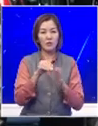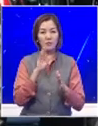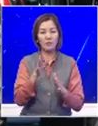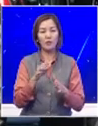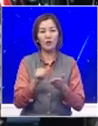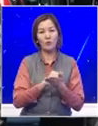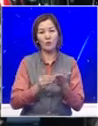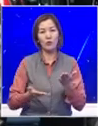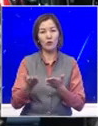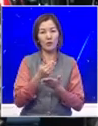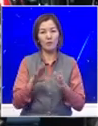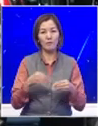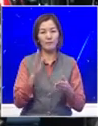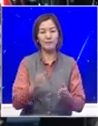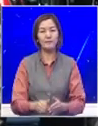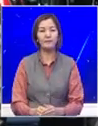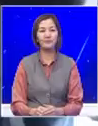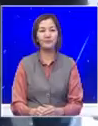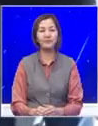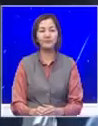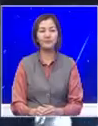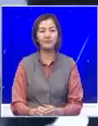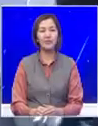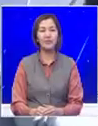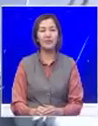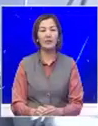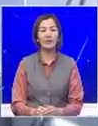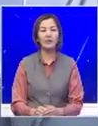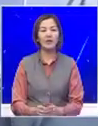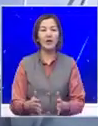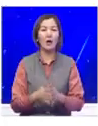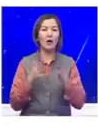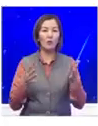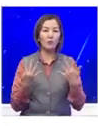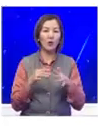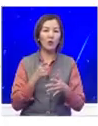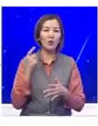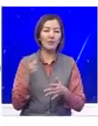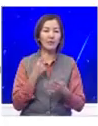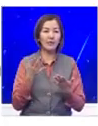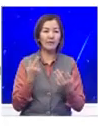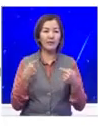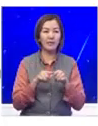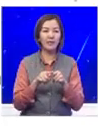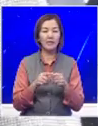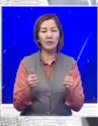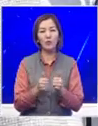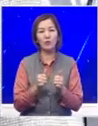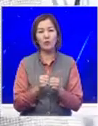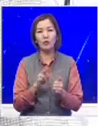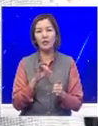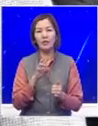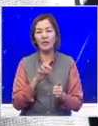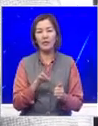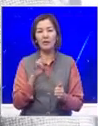ötküzüp atırmız, osun alayıkpa dep, buyurtsa. Қарадала төсінде өткен ауқымды ауыл шаруашылық техникалар көрмесіне көрші Кеген мен